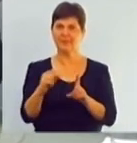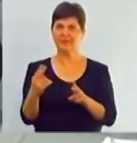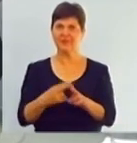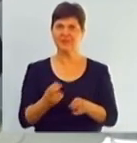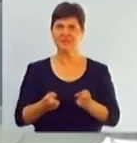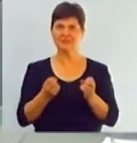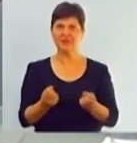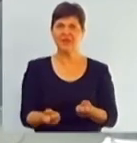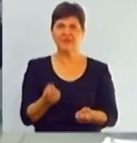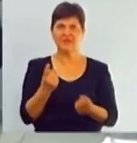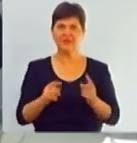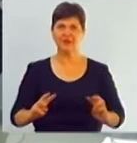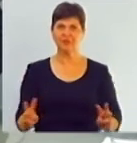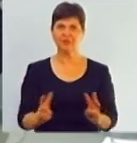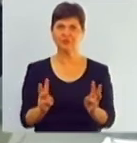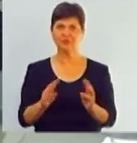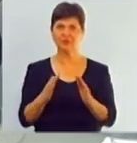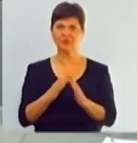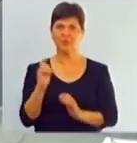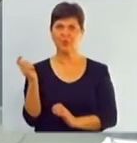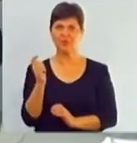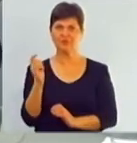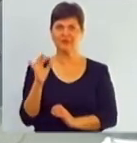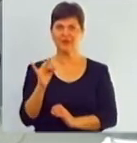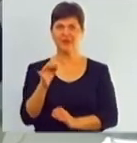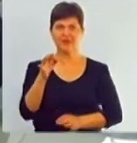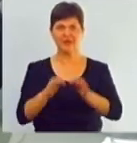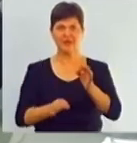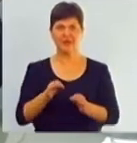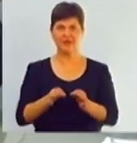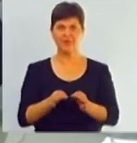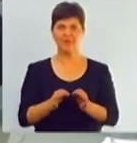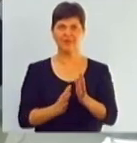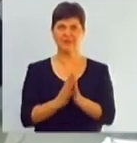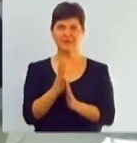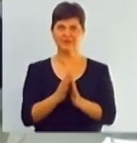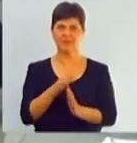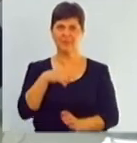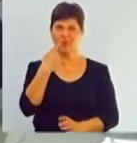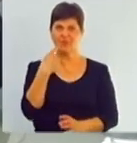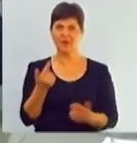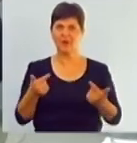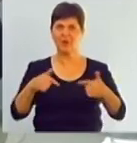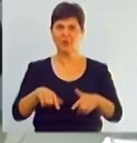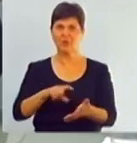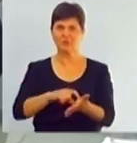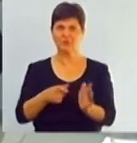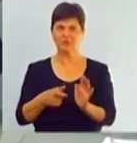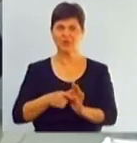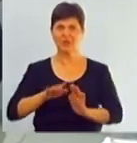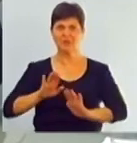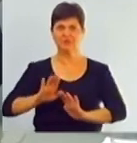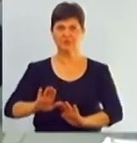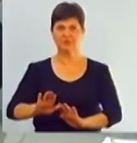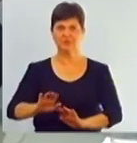виникненню пожеж як в домогосподарствах, так і в екосистемах. Про це ми говоримо сьогодні із гостем студії Олег Сторожук, заступник начальника